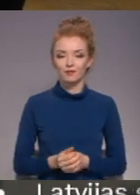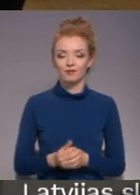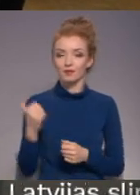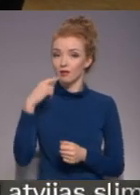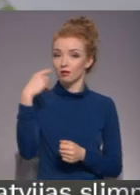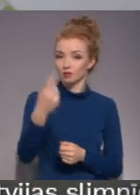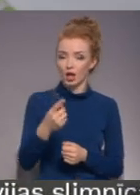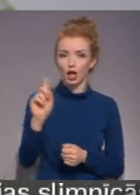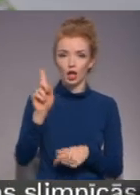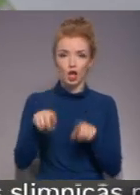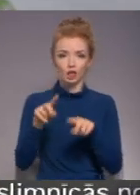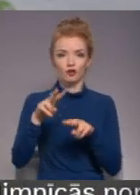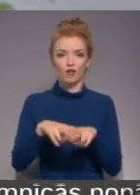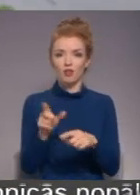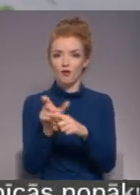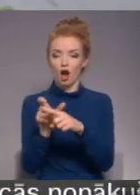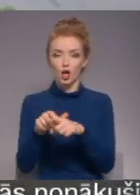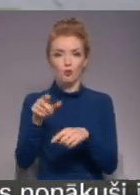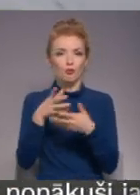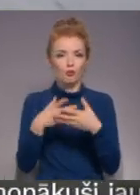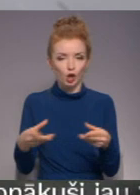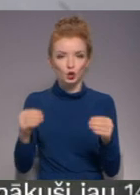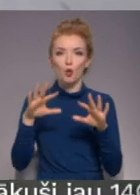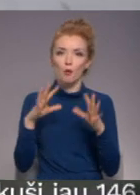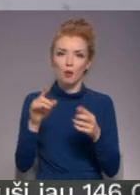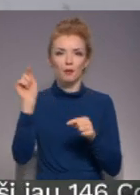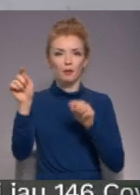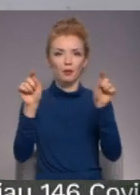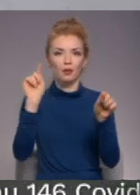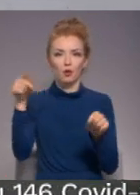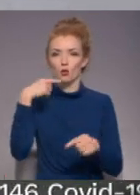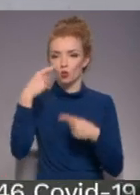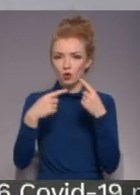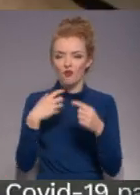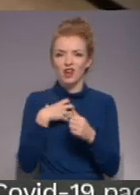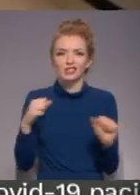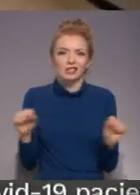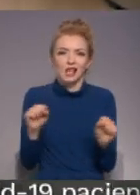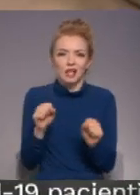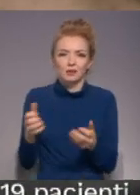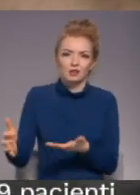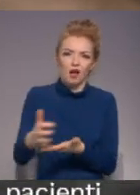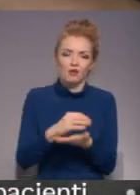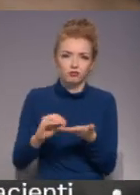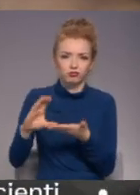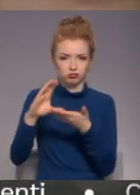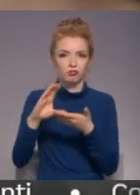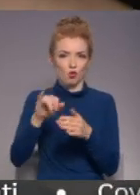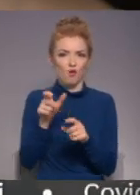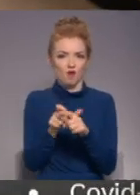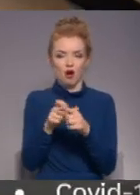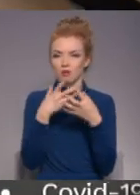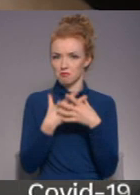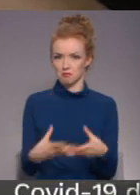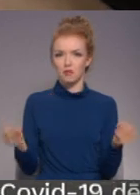kas ir pazuduši, bet valodās vēl joprojām ir. Nu, viņi bija steidzīgi jāsavāc, jo viņi pazūd. Ir tāda arī vietvārds,